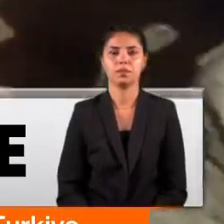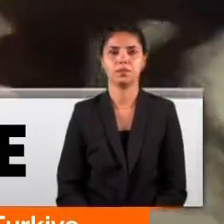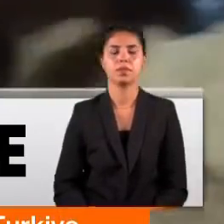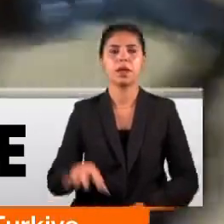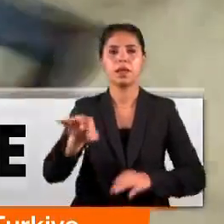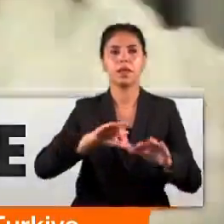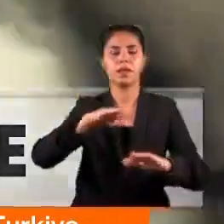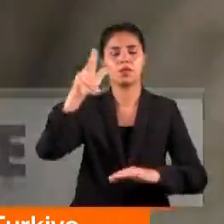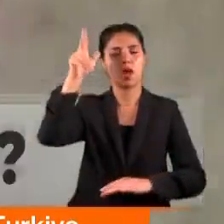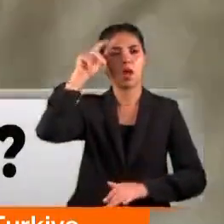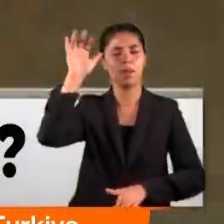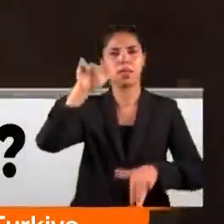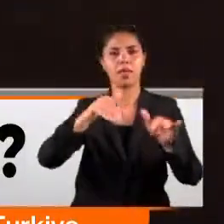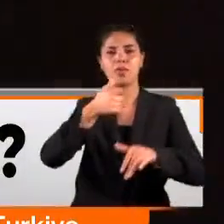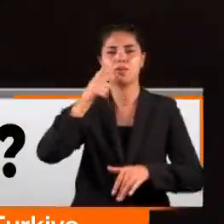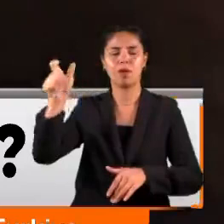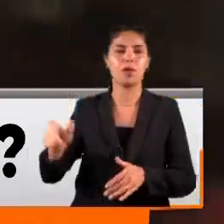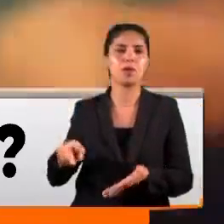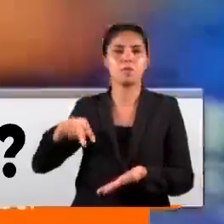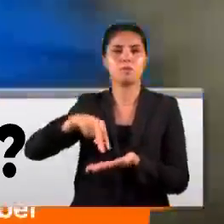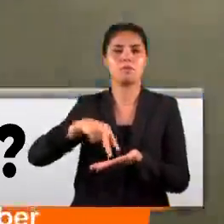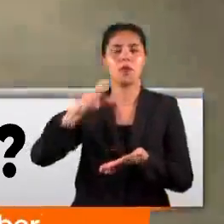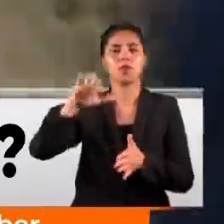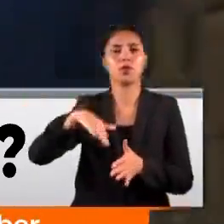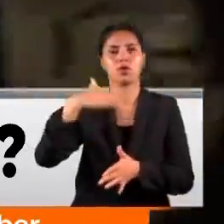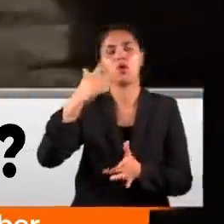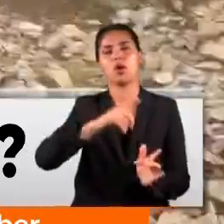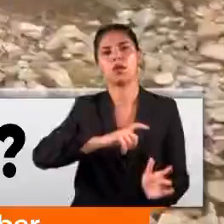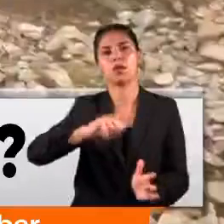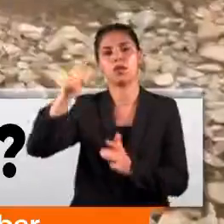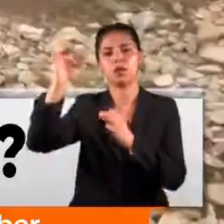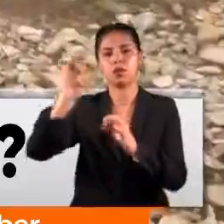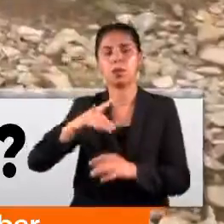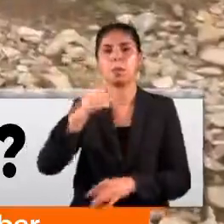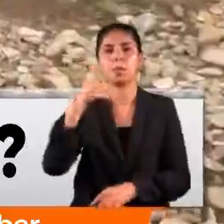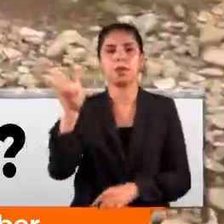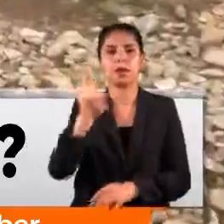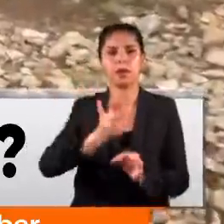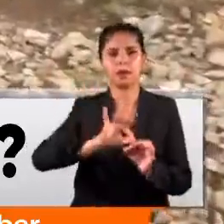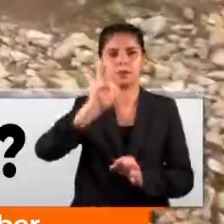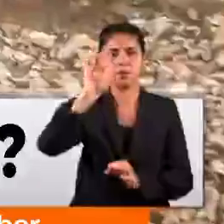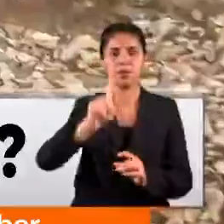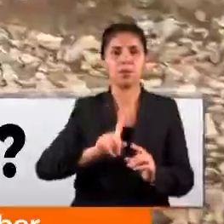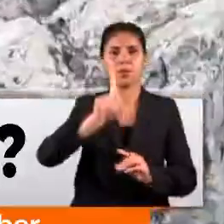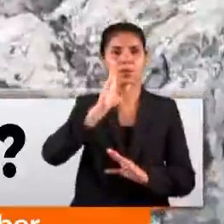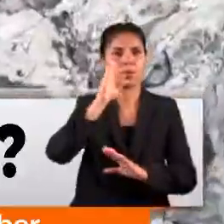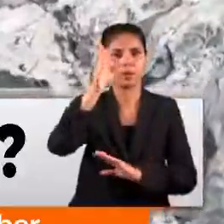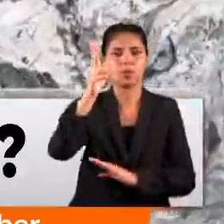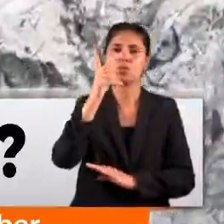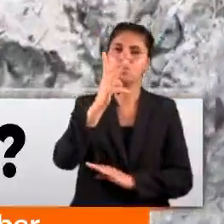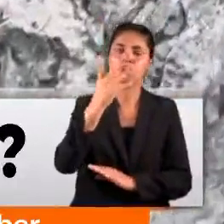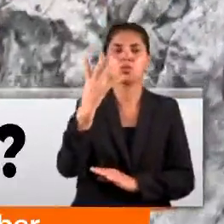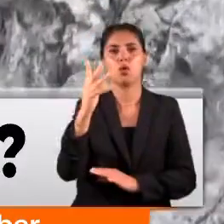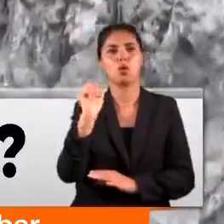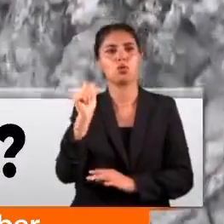Tedavi sonrası Amerikalı dağcının ayağa kalkmasıyla tahliye operasyonu başladı. 1040 metreden yüzeye çıkarılmasının 3 ila